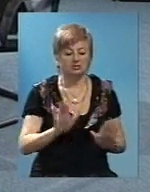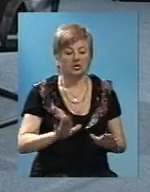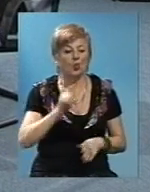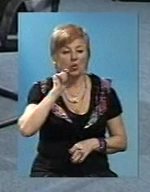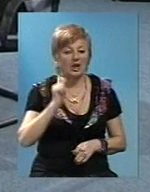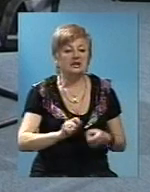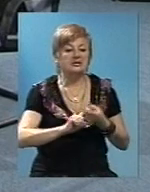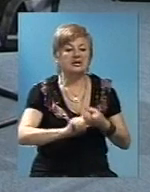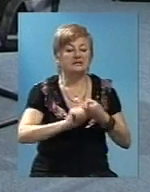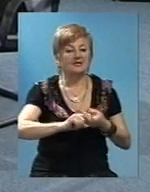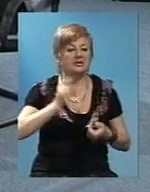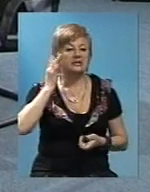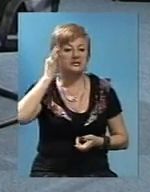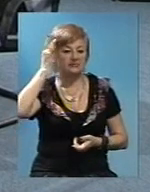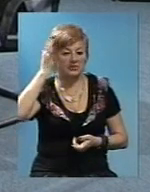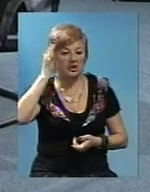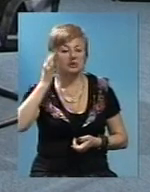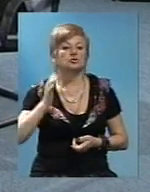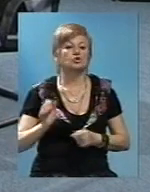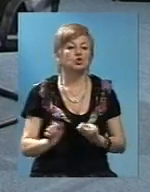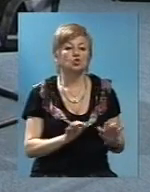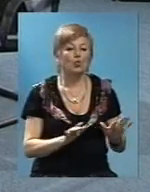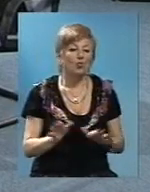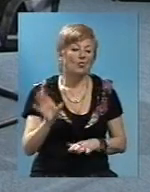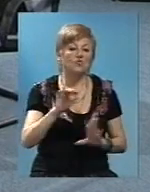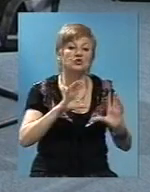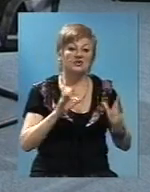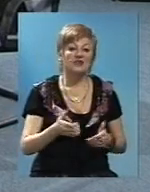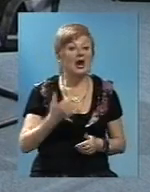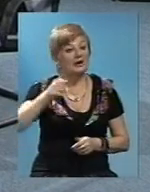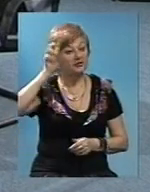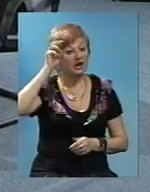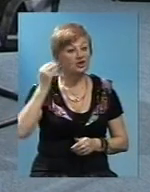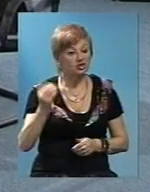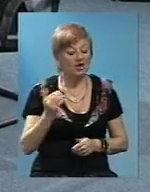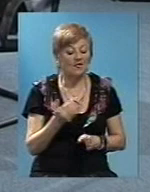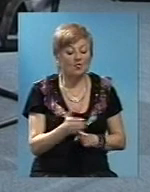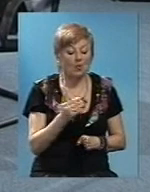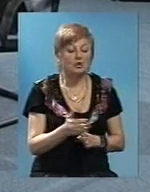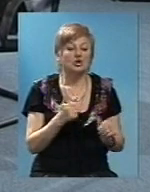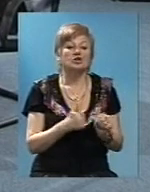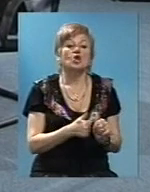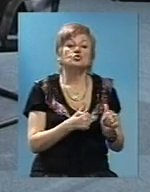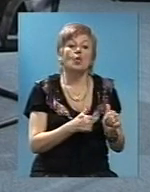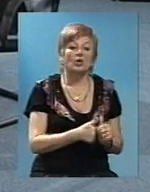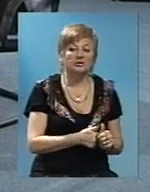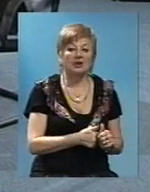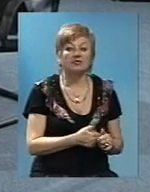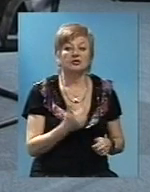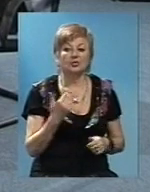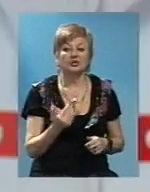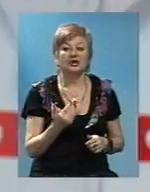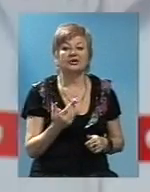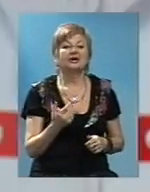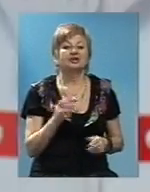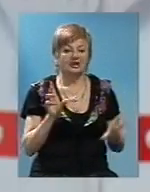ідейно пов'язаний з скаутським рухом в усьому світі. А держава, вона потроху нас доганяє, як це часто буває, вже вона потроху